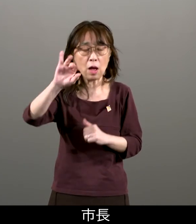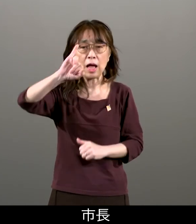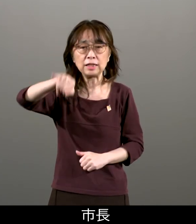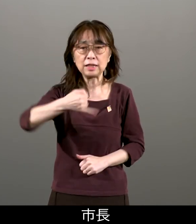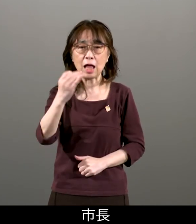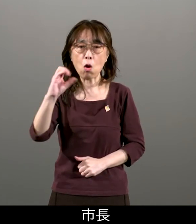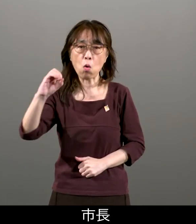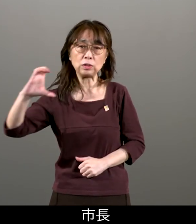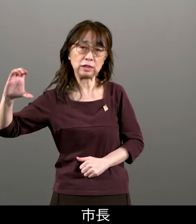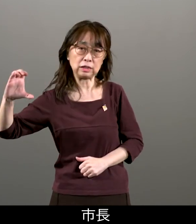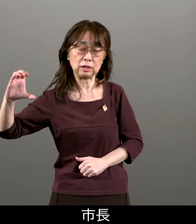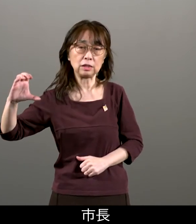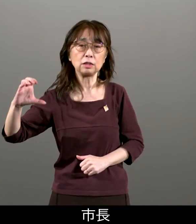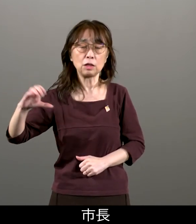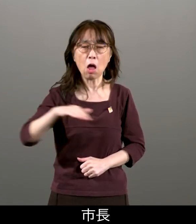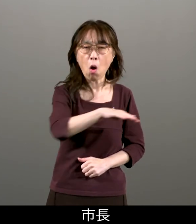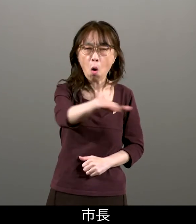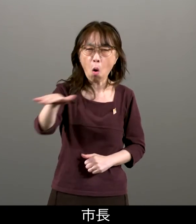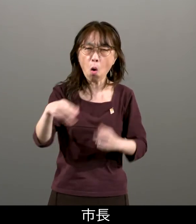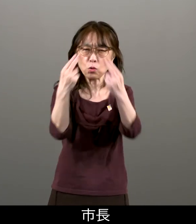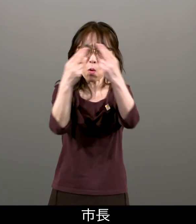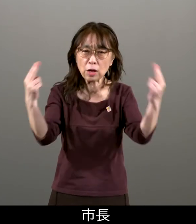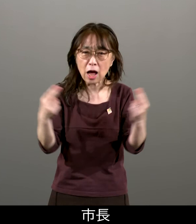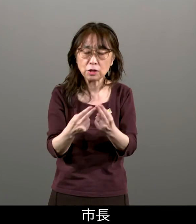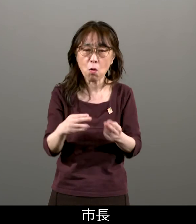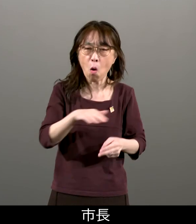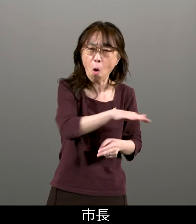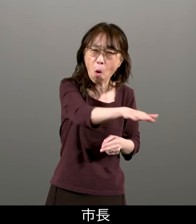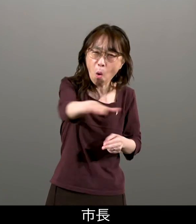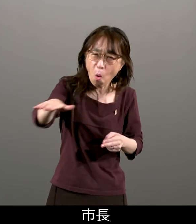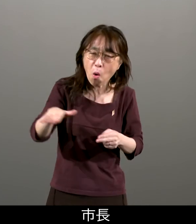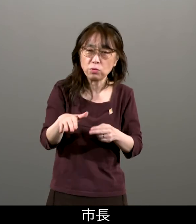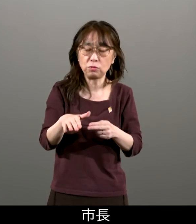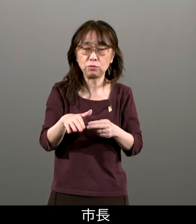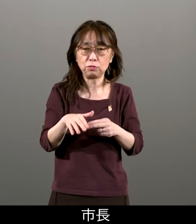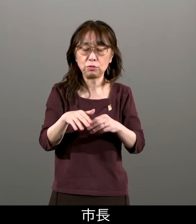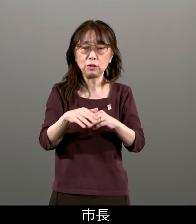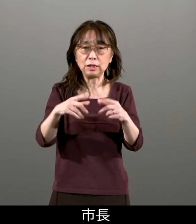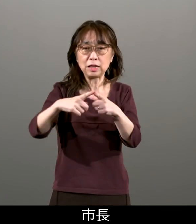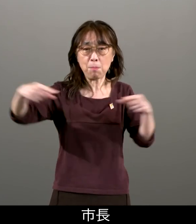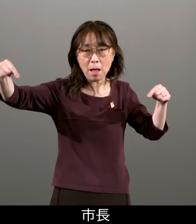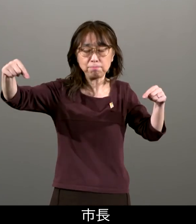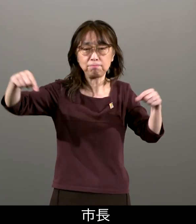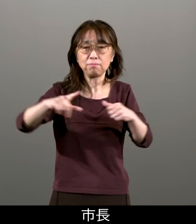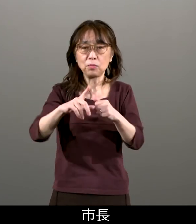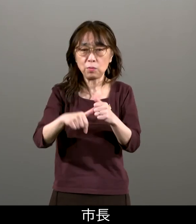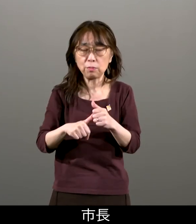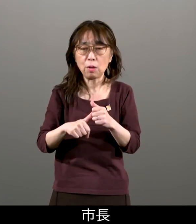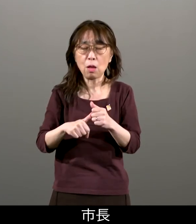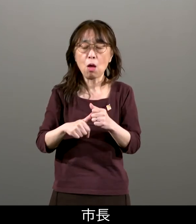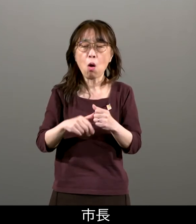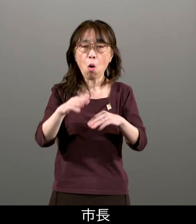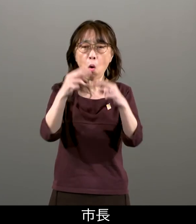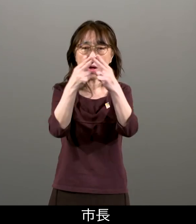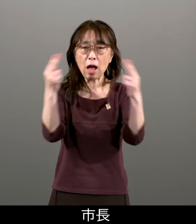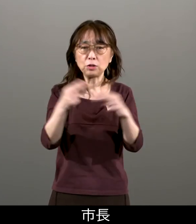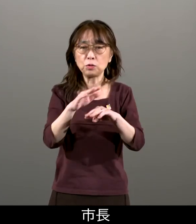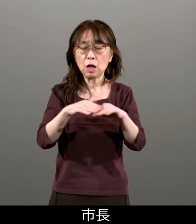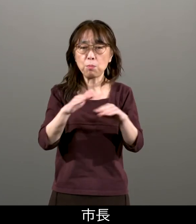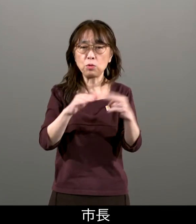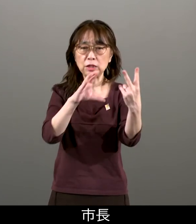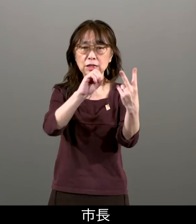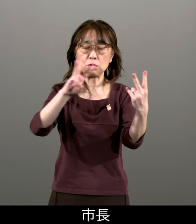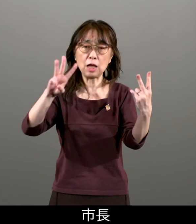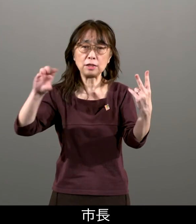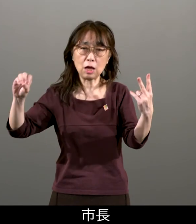にオール北海道オールジャパン体制を象徴する北海道札幌2030オリンピ